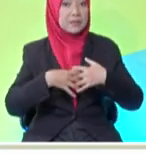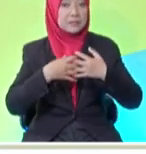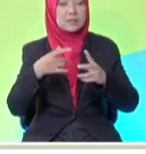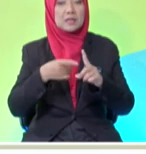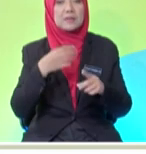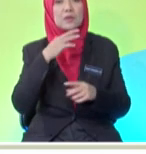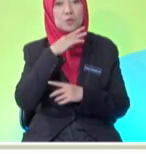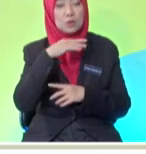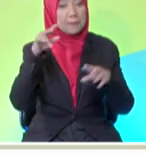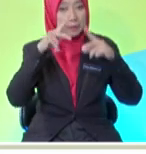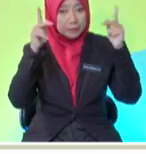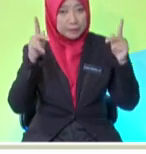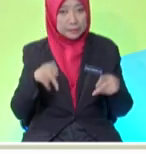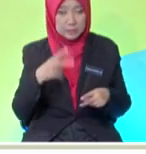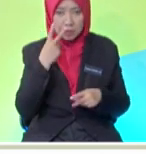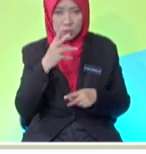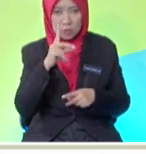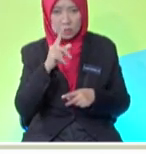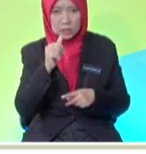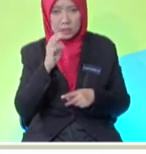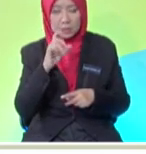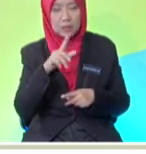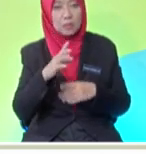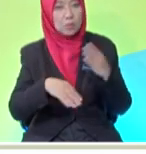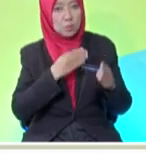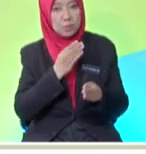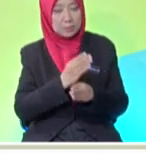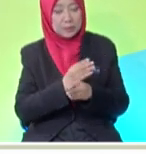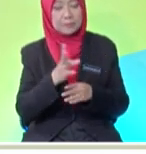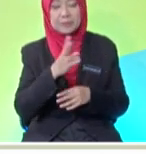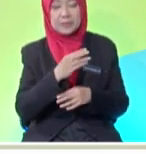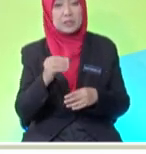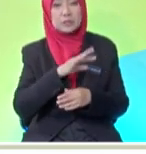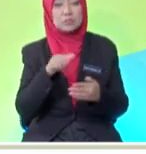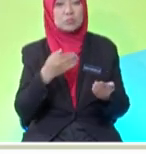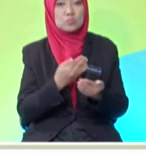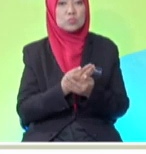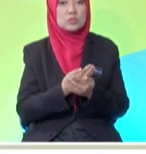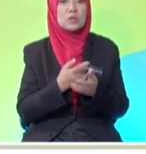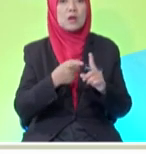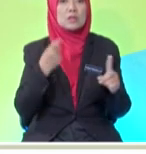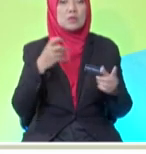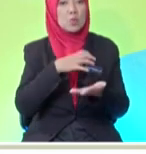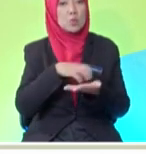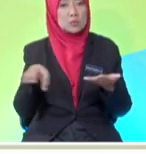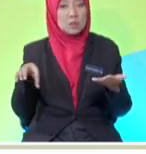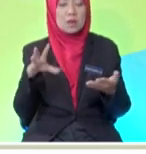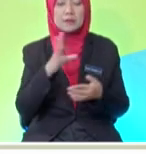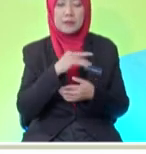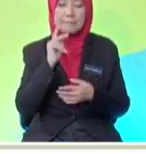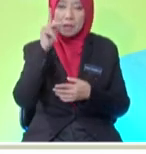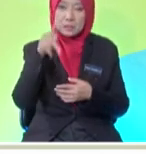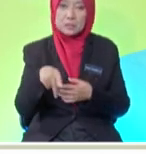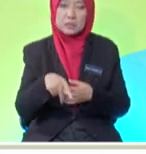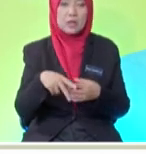kotoran kabel bumi pengapit bumi dan juga sumpitan mig daripada sebuah kerusakan dan pastikan